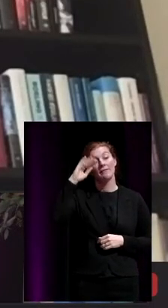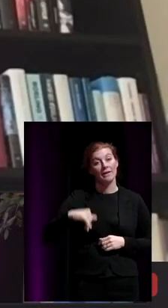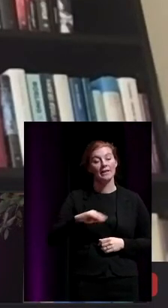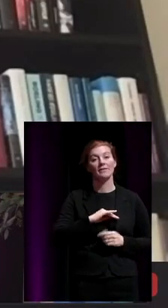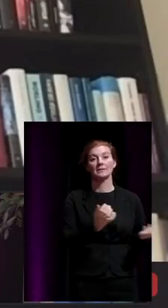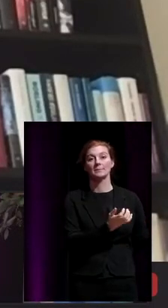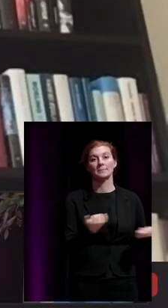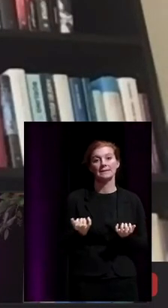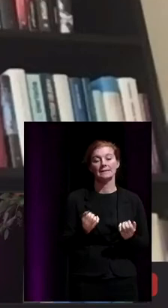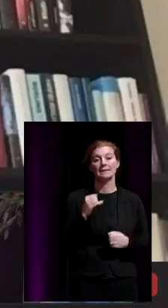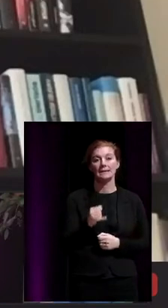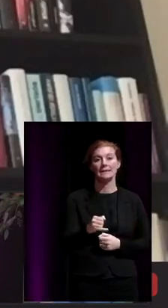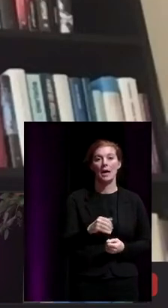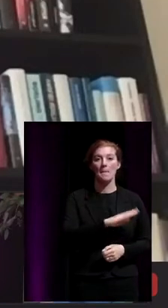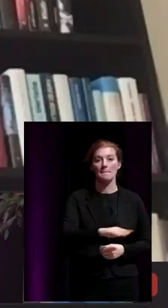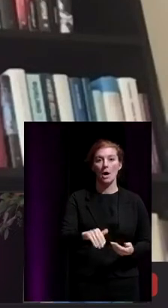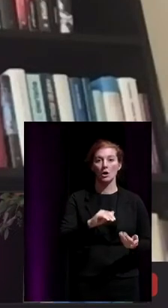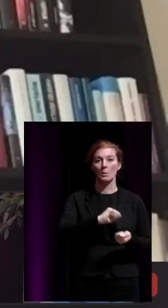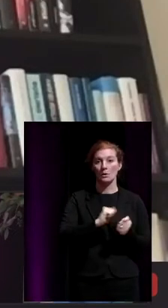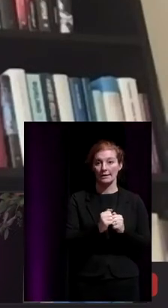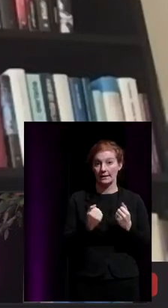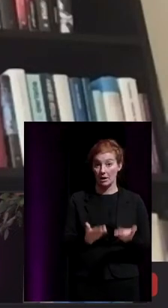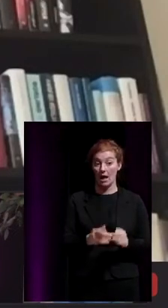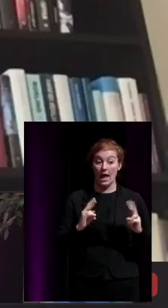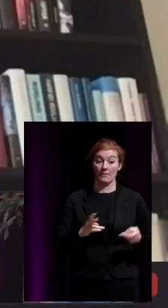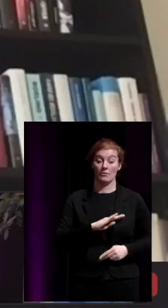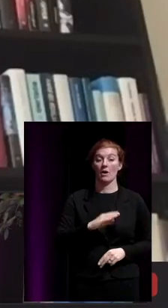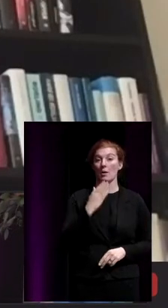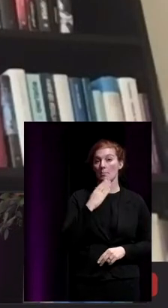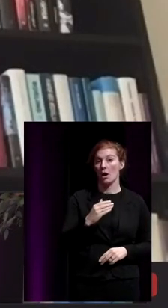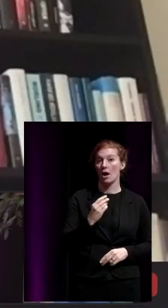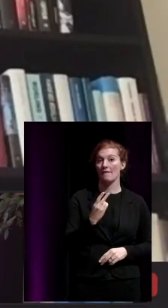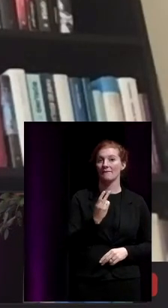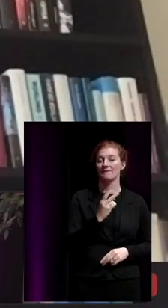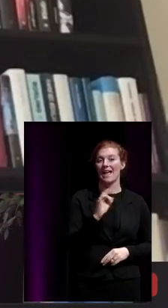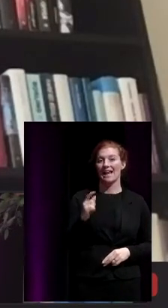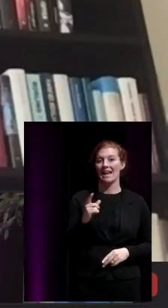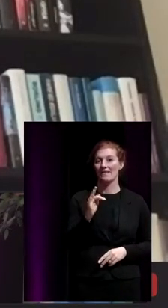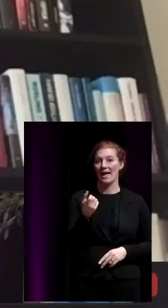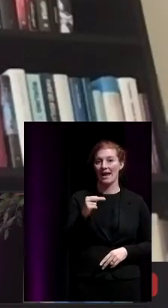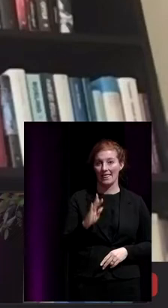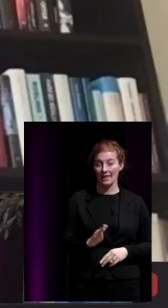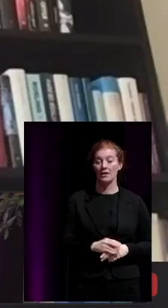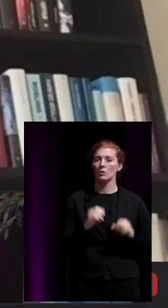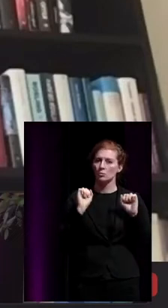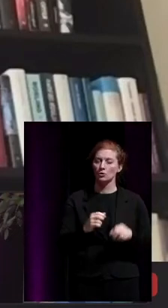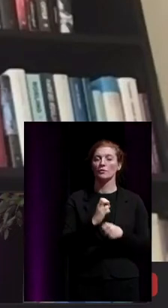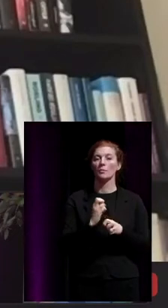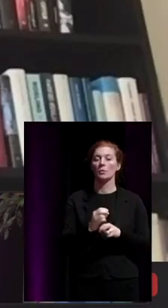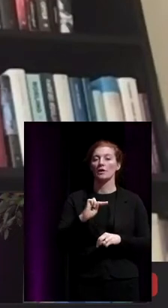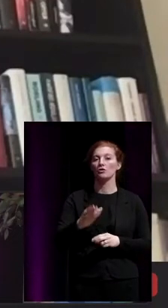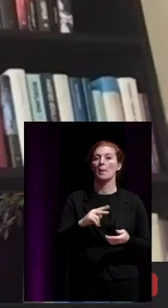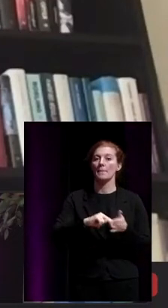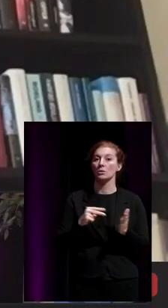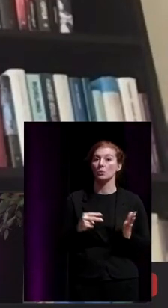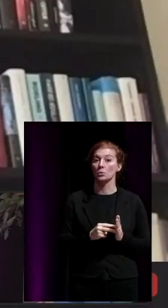vår barnpolitik idag, trots all välfärd, så måste vi pröva alla nya metoder. Och ett barnråd i någon form är väl